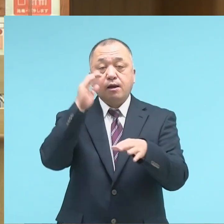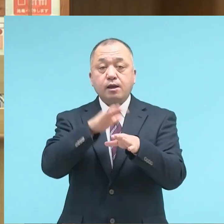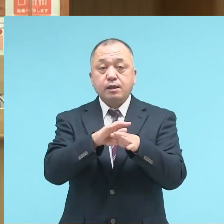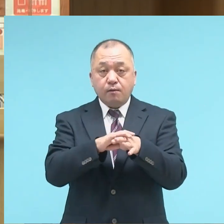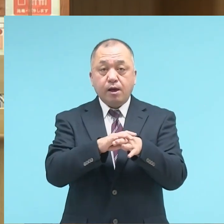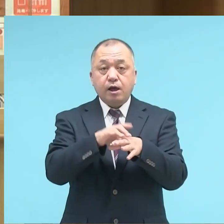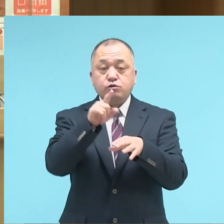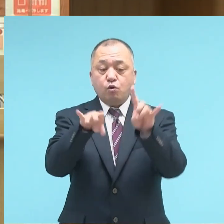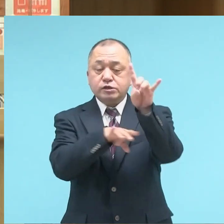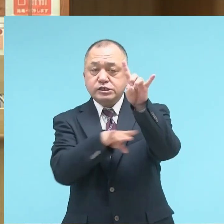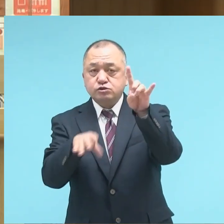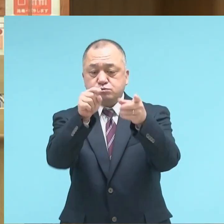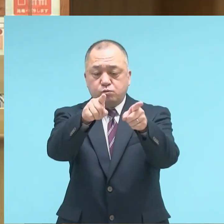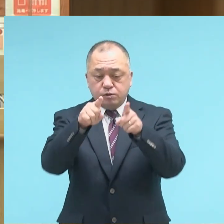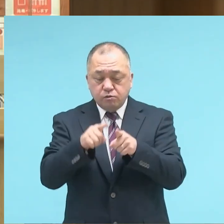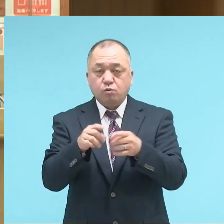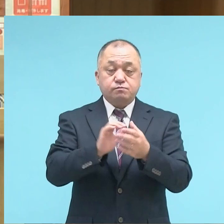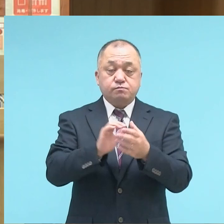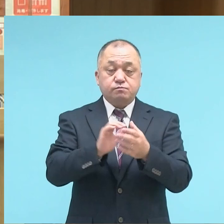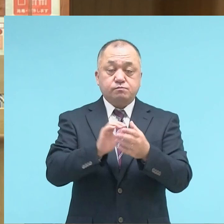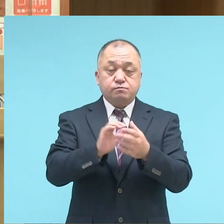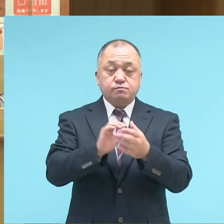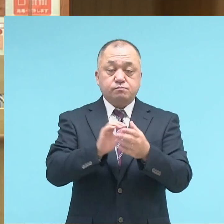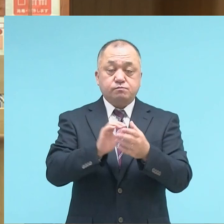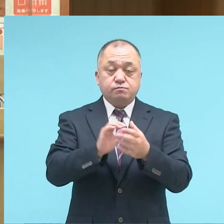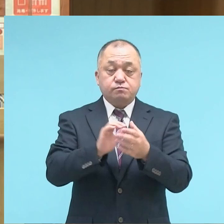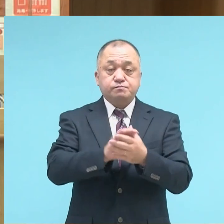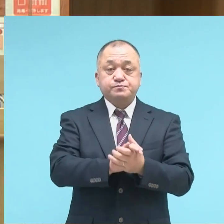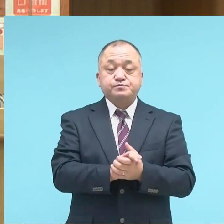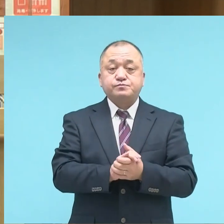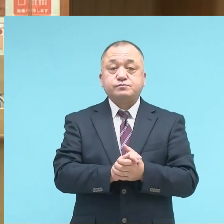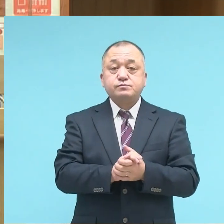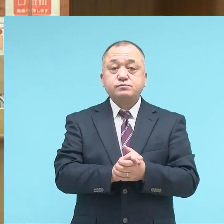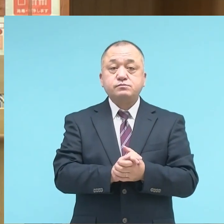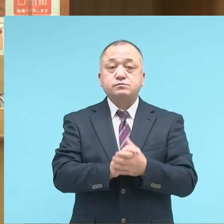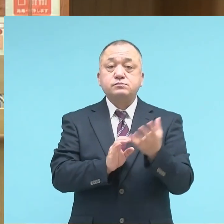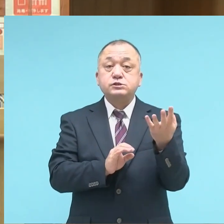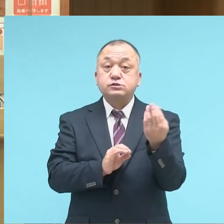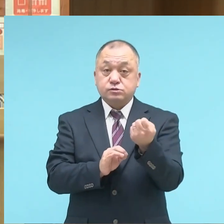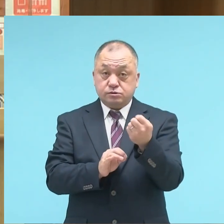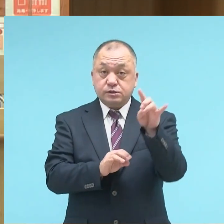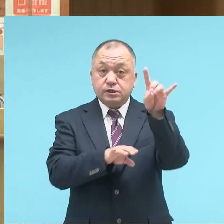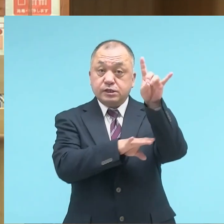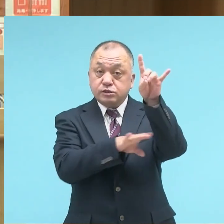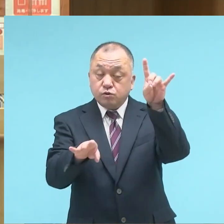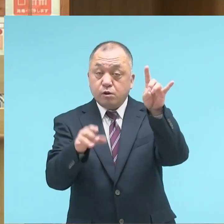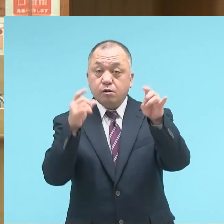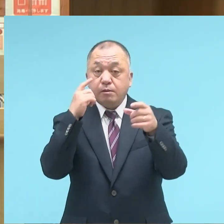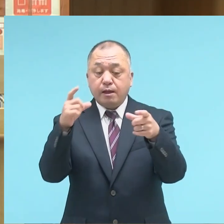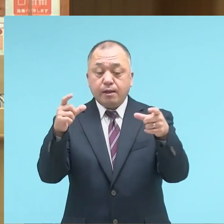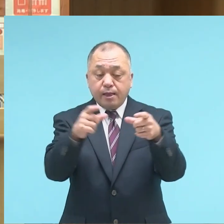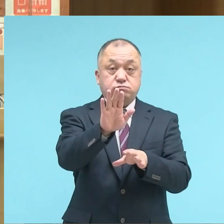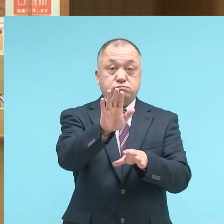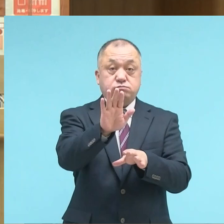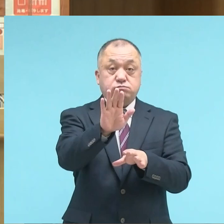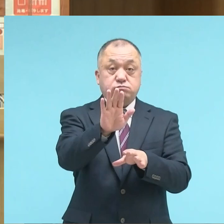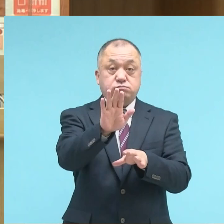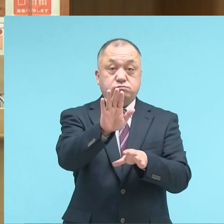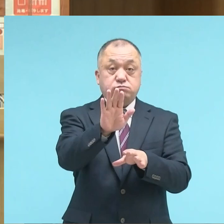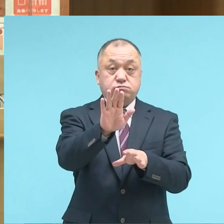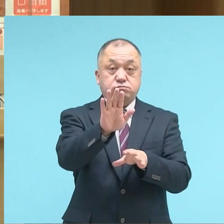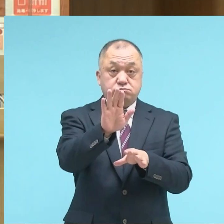中で整理をしていくということになるということです。 じゃあいくつかの指標で減少傾向が見られるというところであるんですけれ